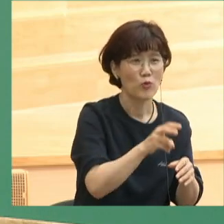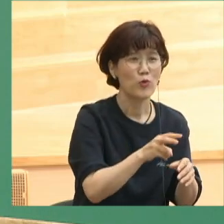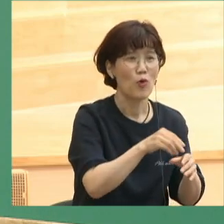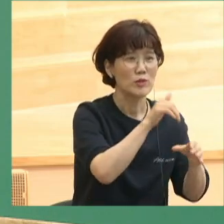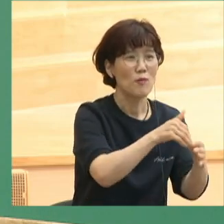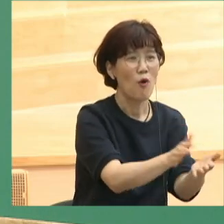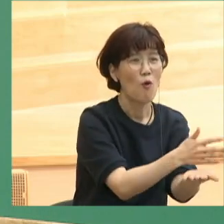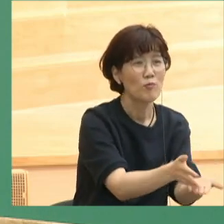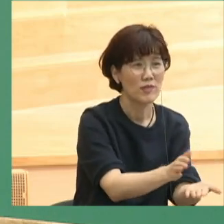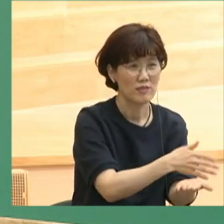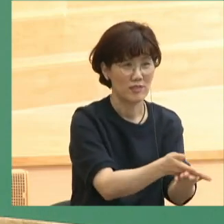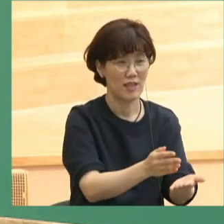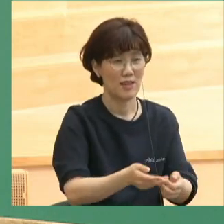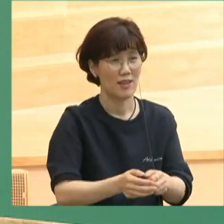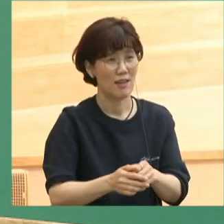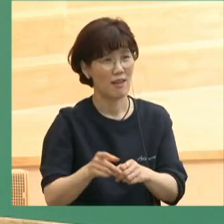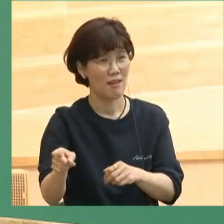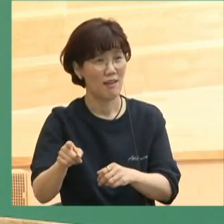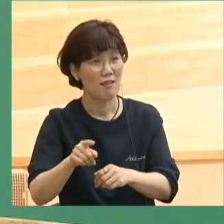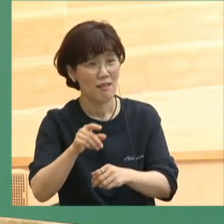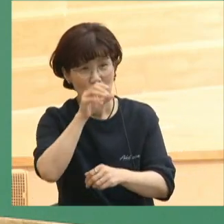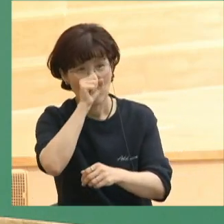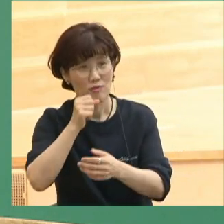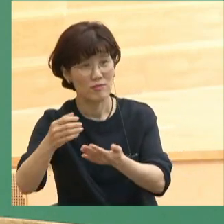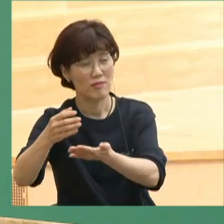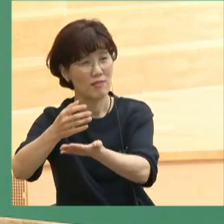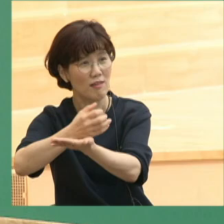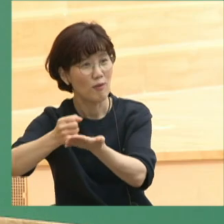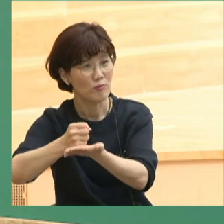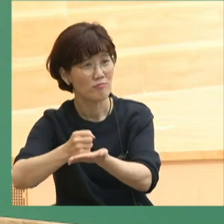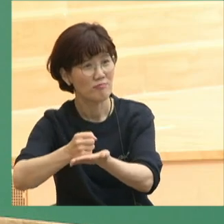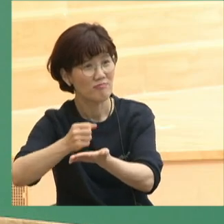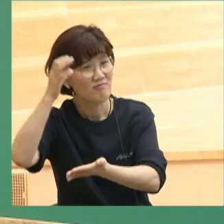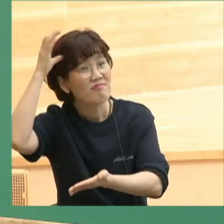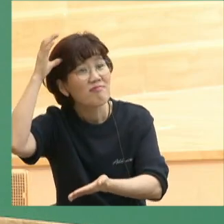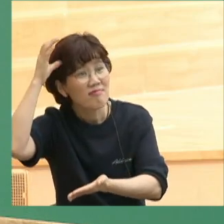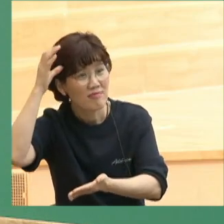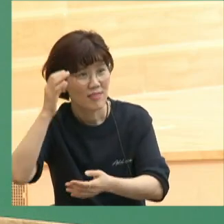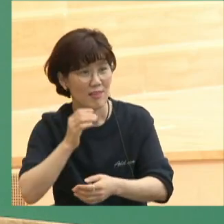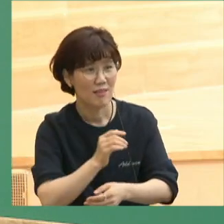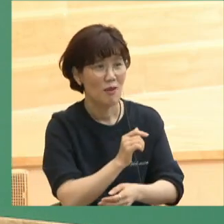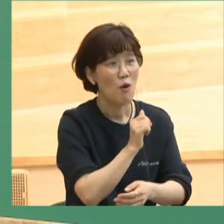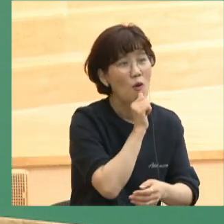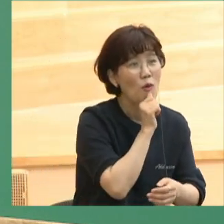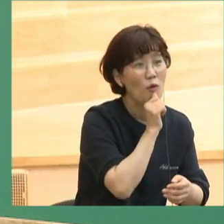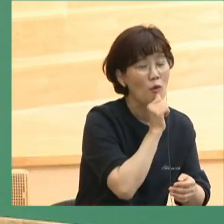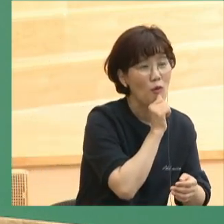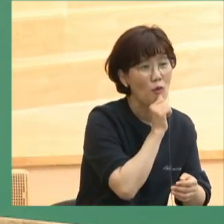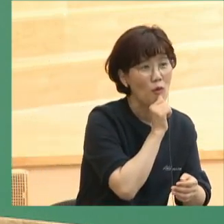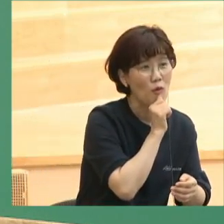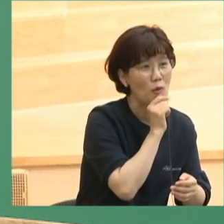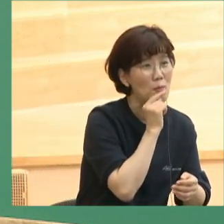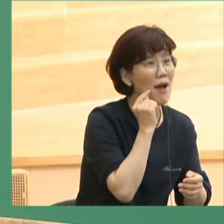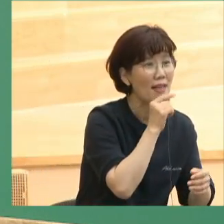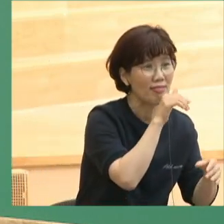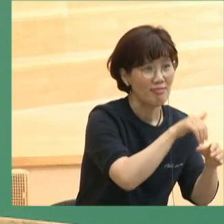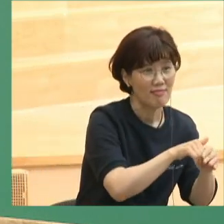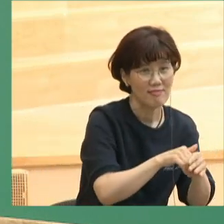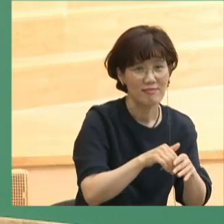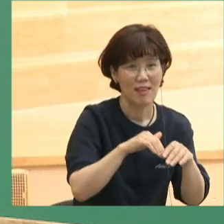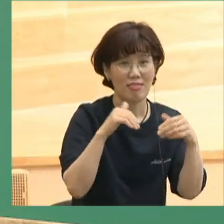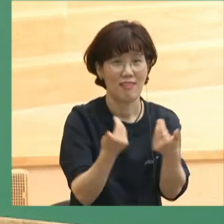것이 아닌데 거둔 것, 다른 것을 거두려고 하는, 기대하는 사람이 있단 말이에요. 팥을 심어놓고 콩 거둘라 그러고, 콩 심어놓고 팥 거둘라